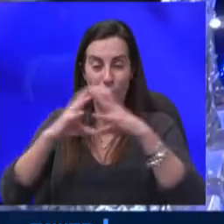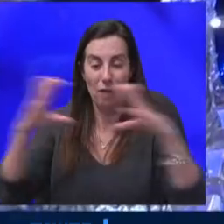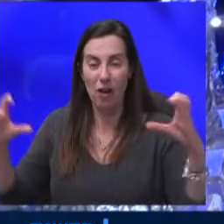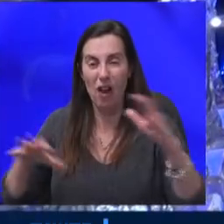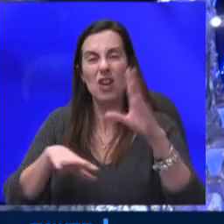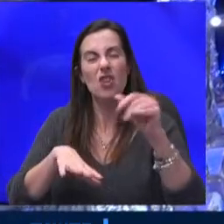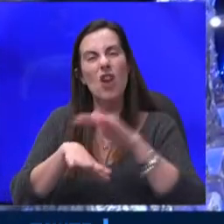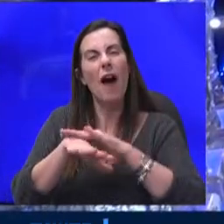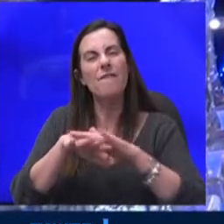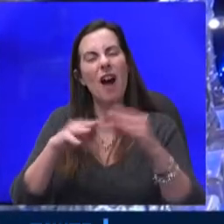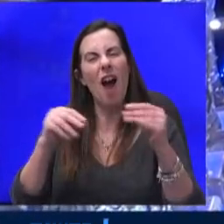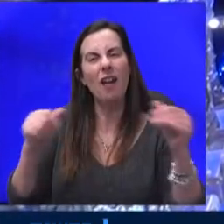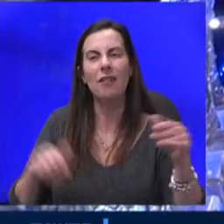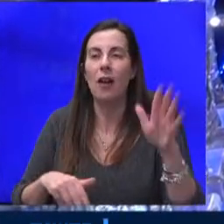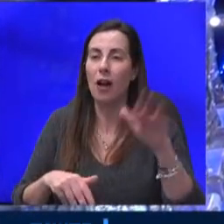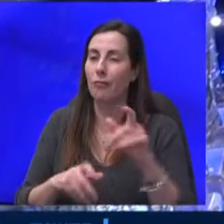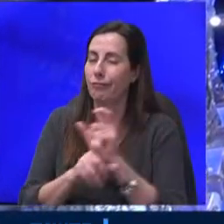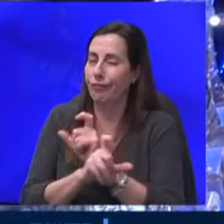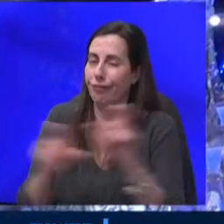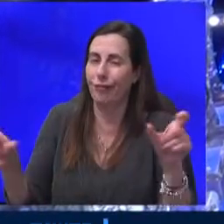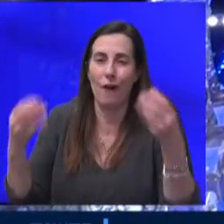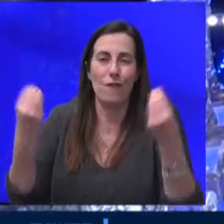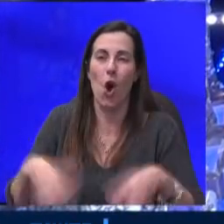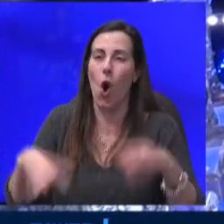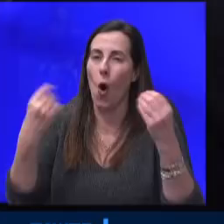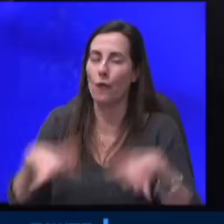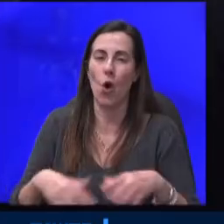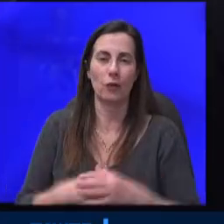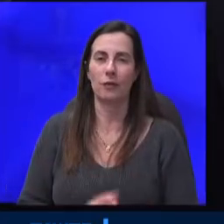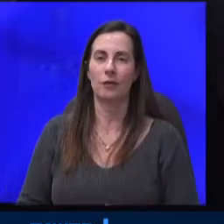אבק, אלא גם הפסדים וחובות של הבעלים שלהן.